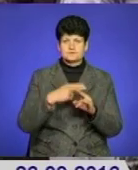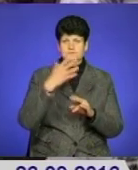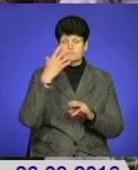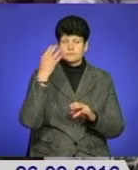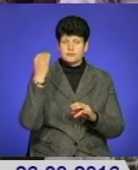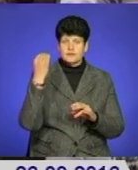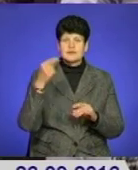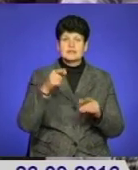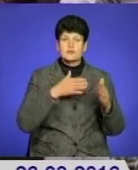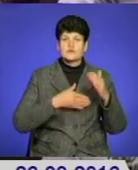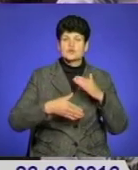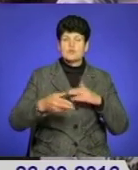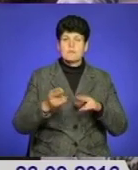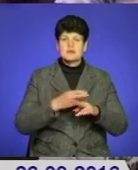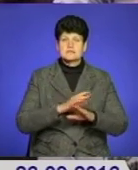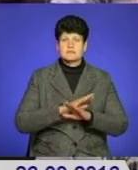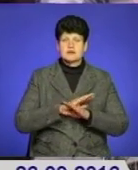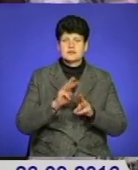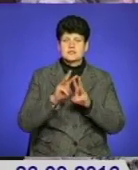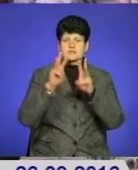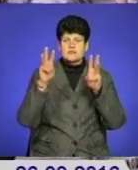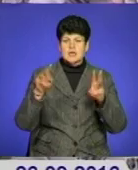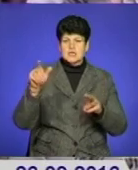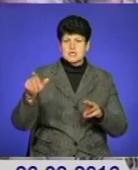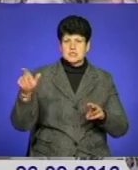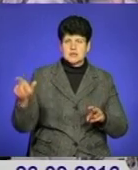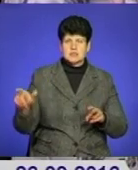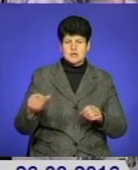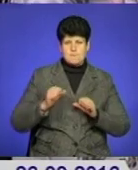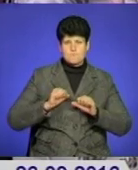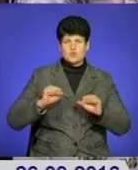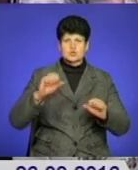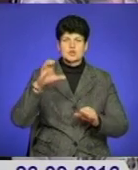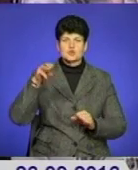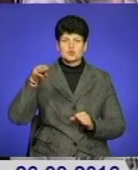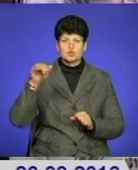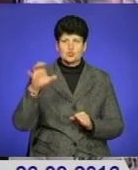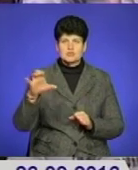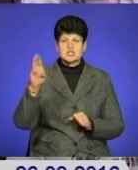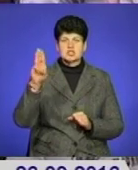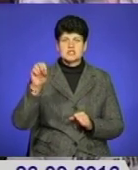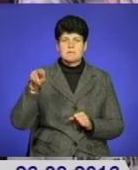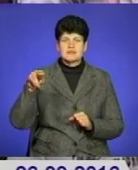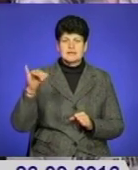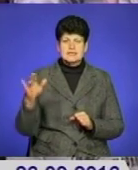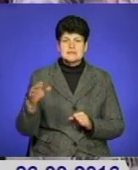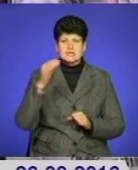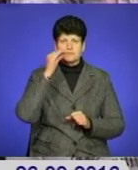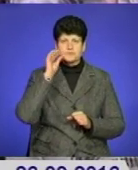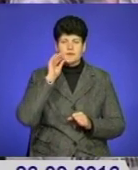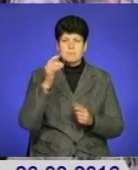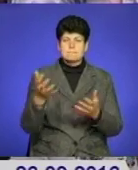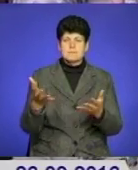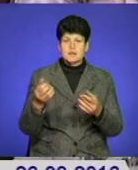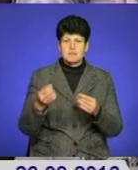Ти відійшов безсмертя, де святії, де мужній стус, Шептицький і Кобзар. Прийми ж вінок